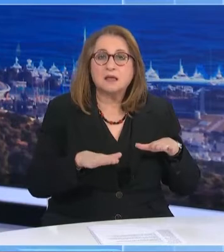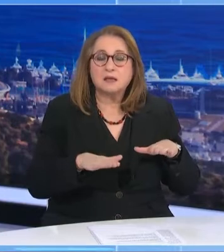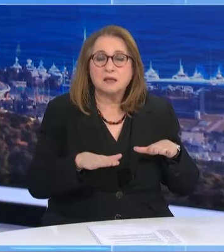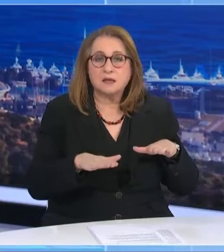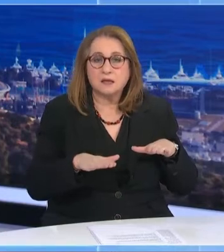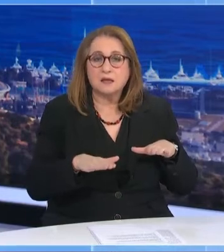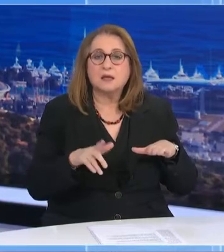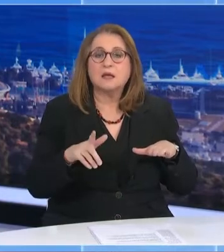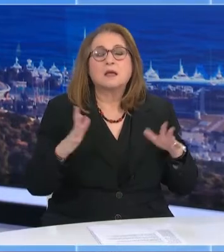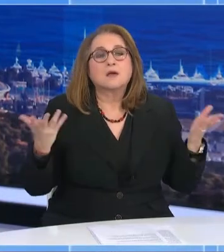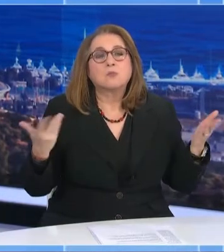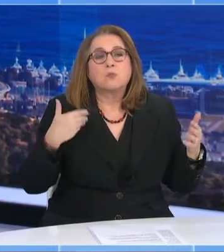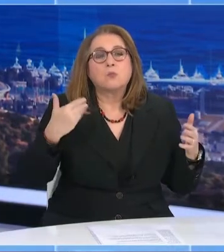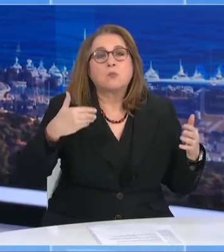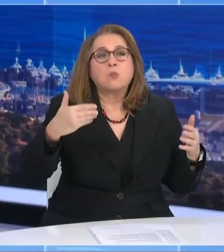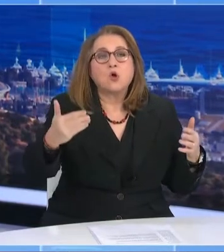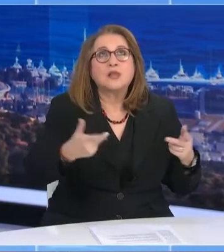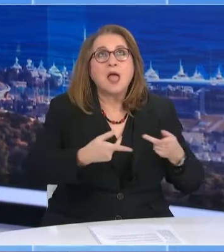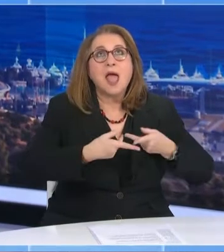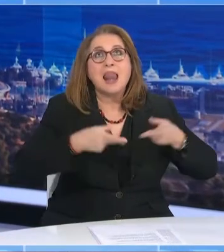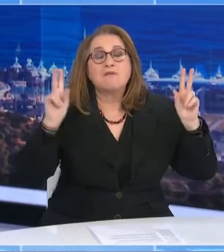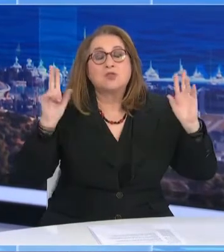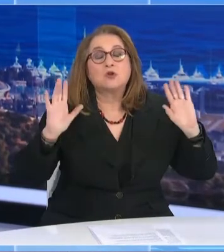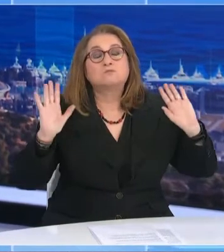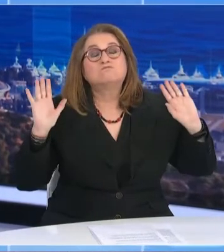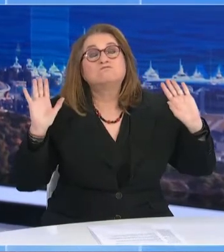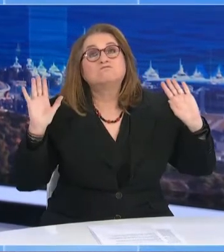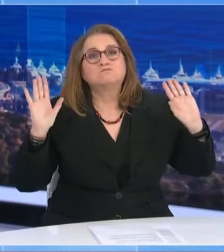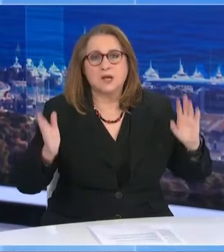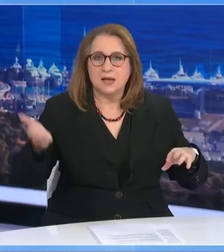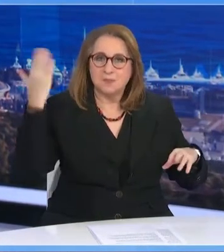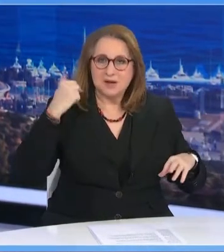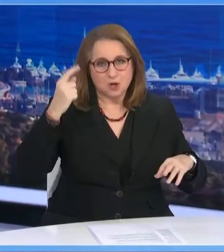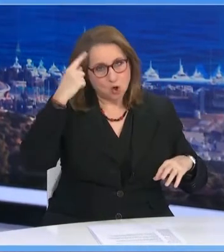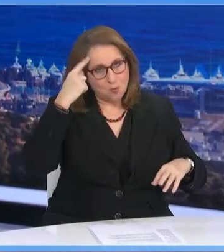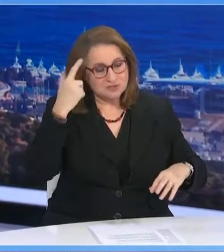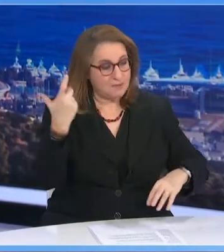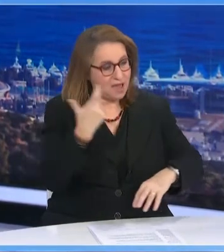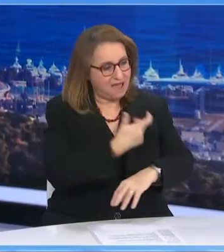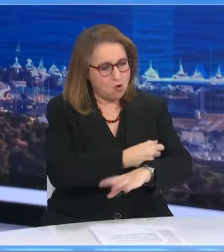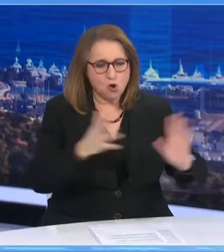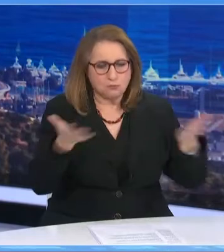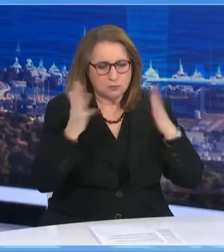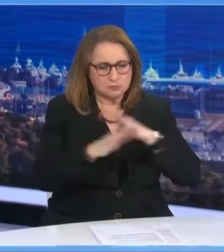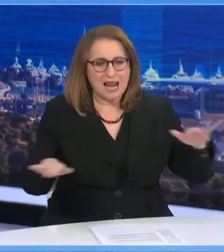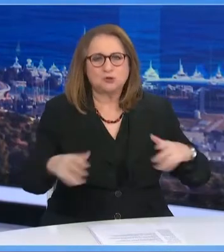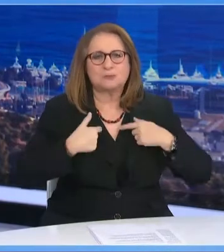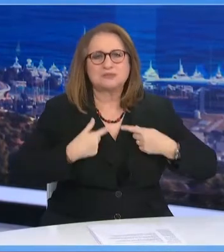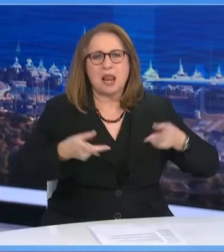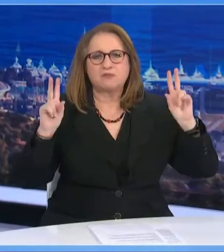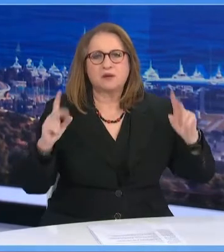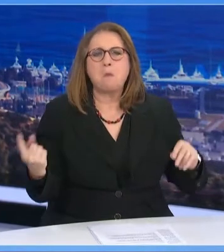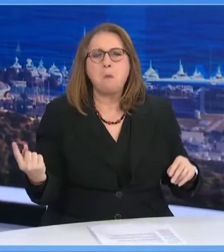από COVID ακυρώθηκε. Στο πρόγραμμα εμβολιασμού προσθέθηκε ο